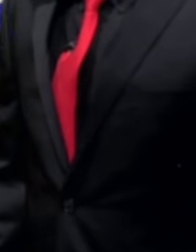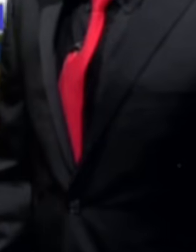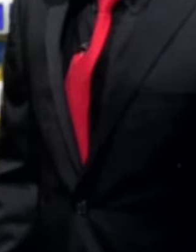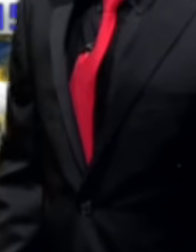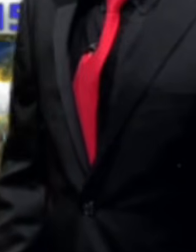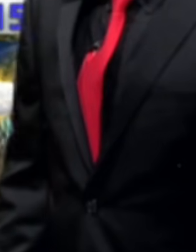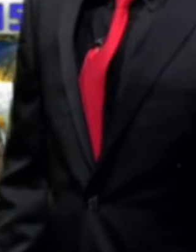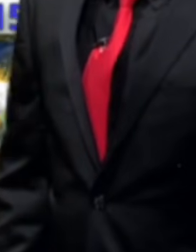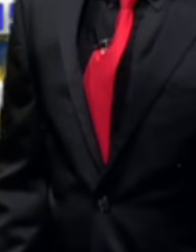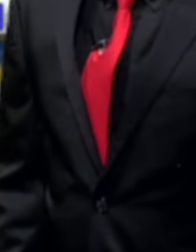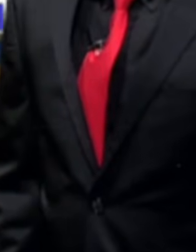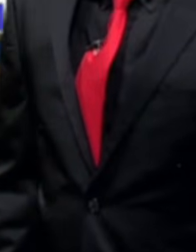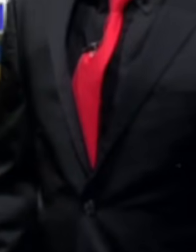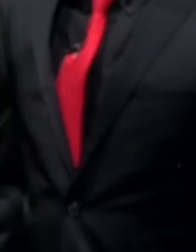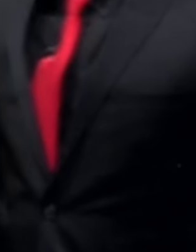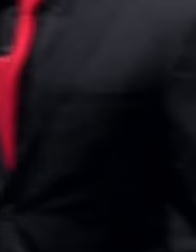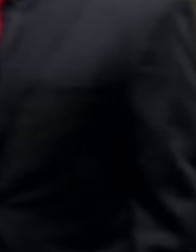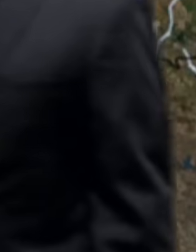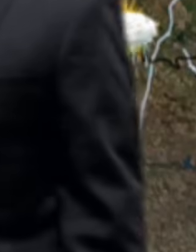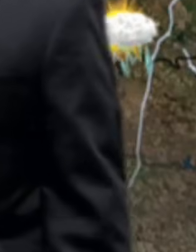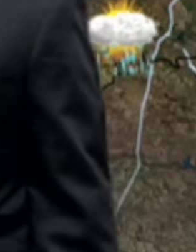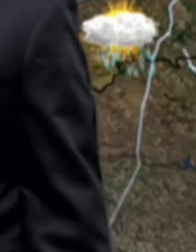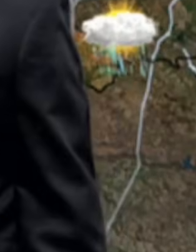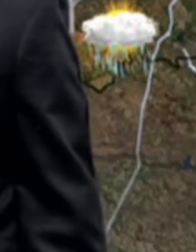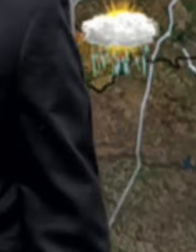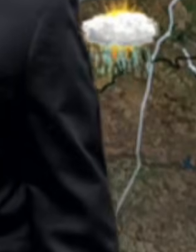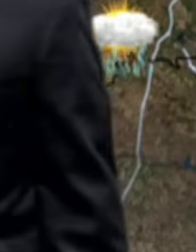moswane 27 go fihla bjela ka dikarolong tša ka bo Tosca